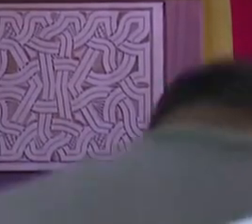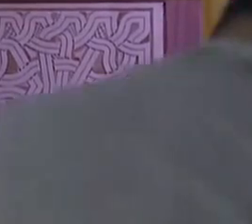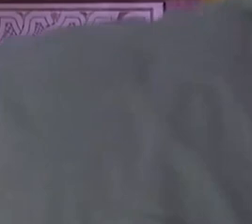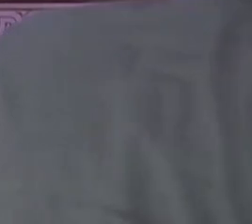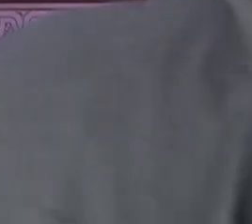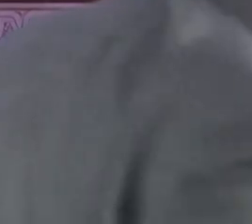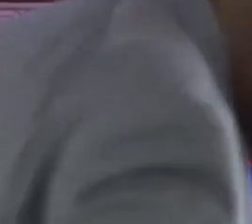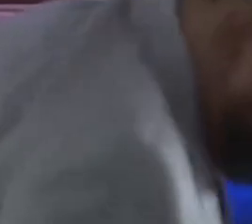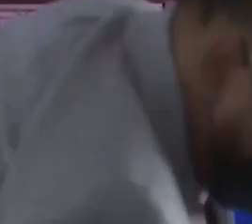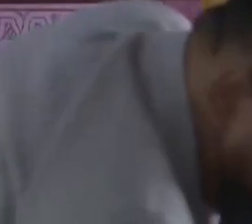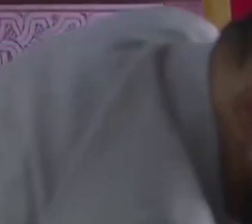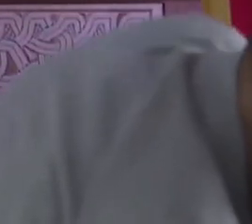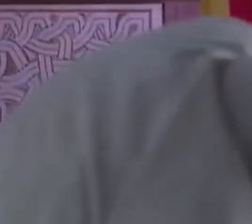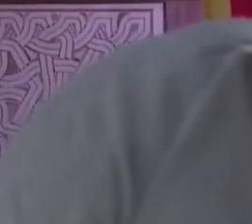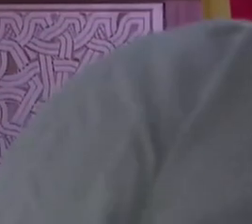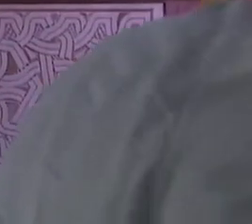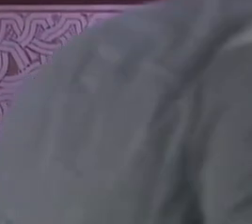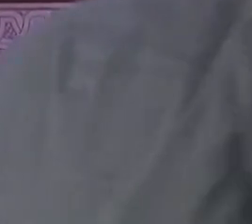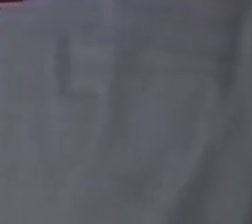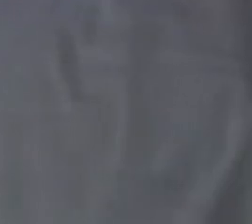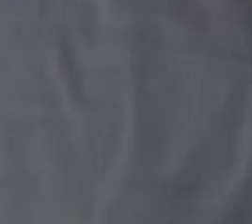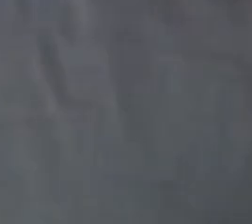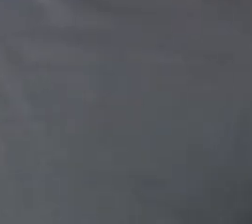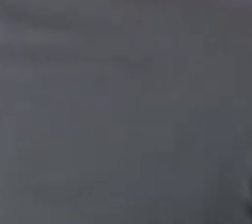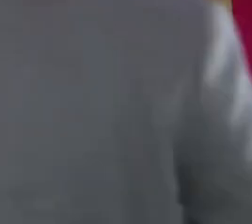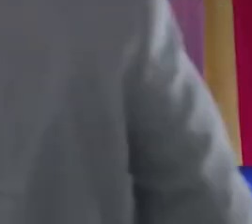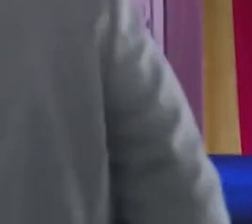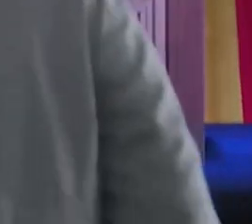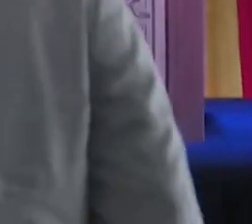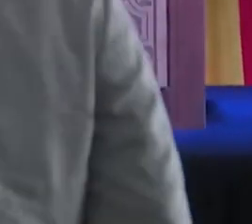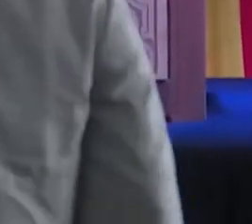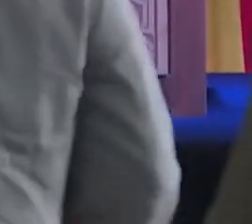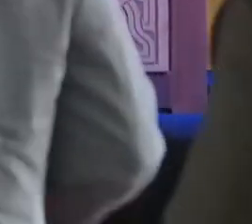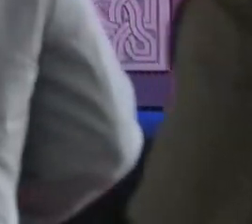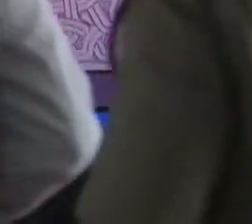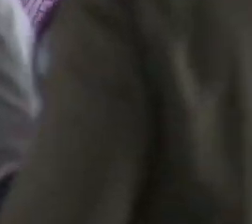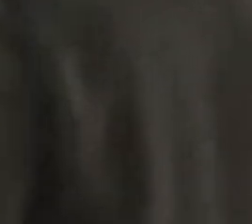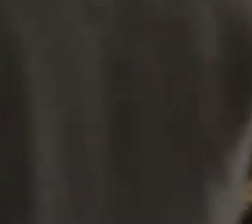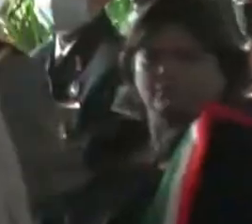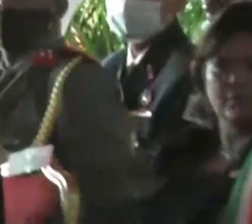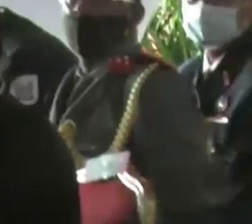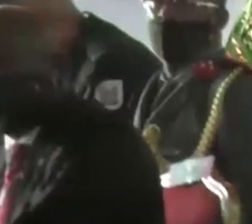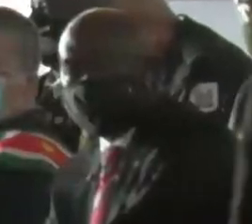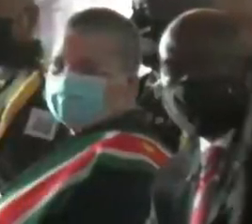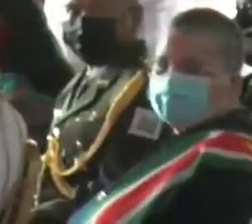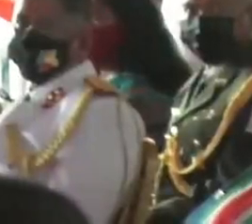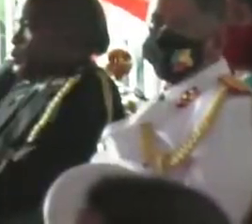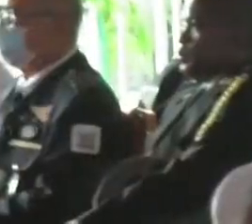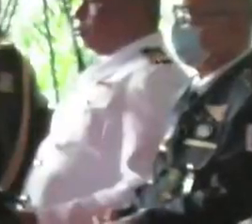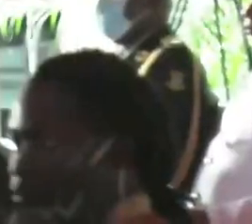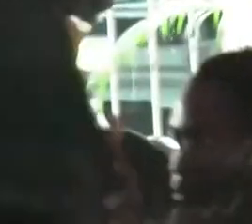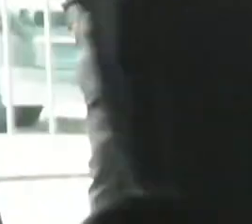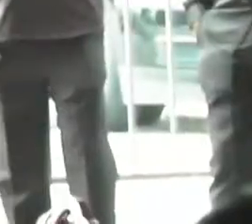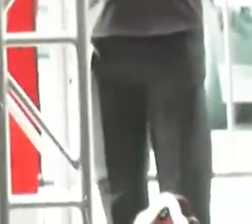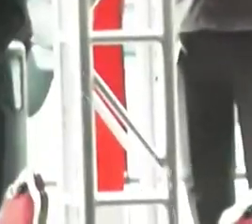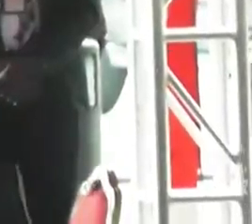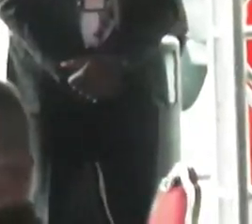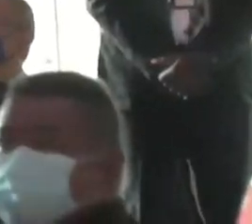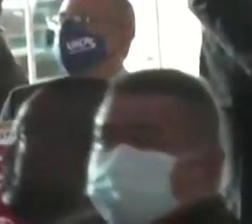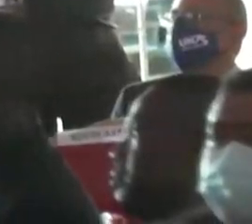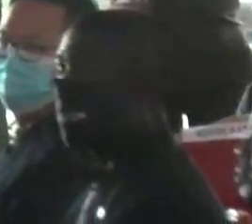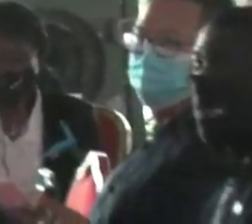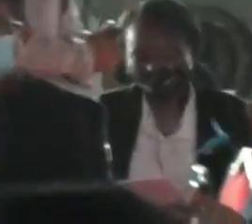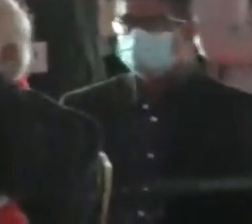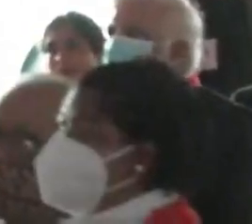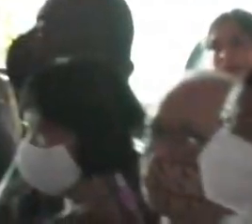It's truly my honor to welcome His Excellency Irfan Ali on